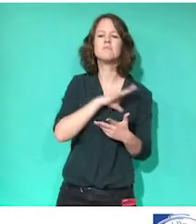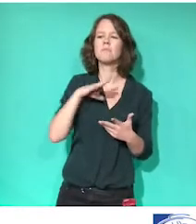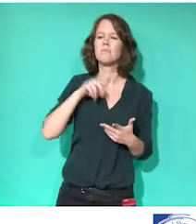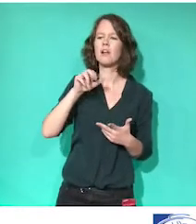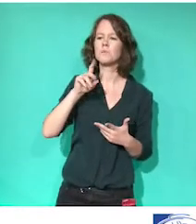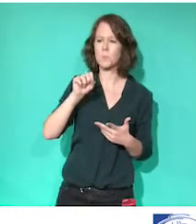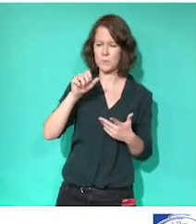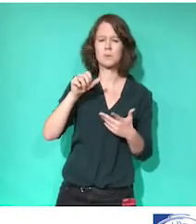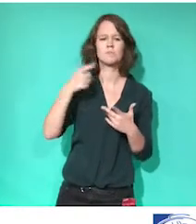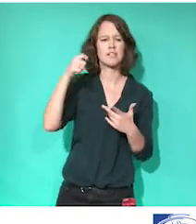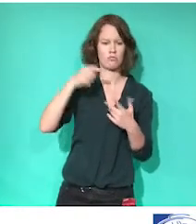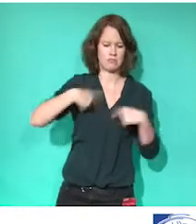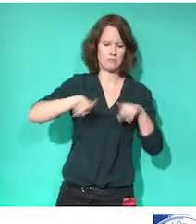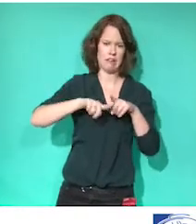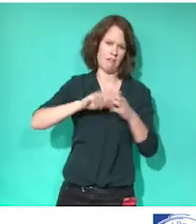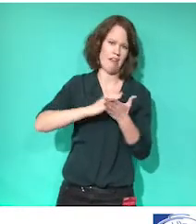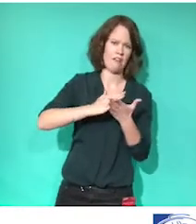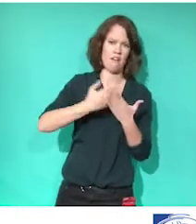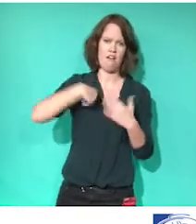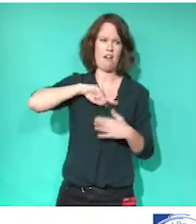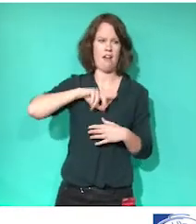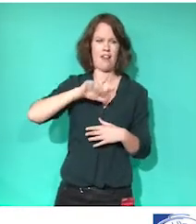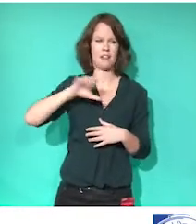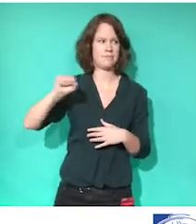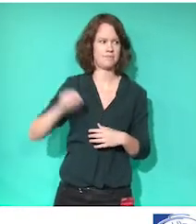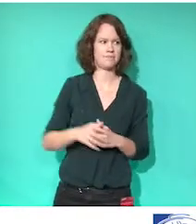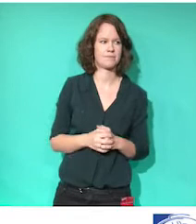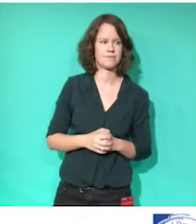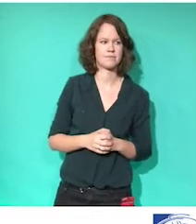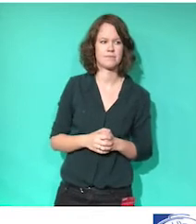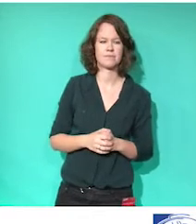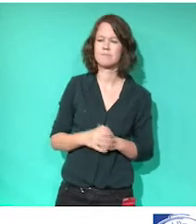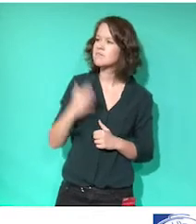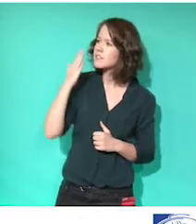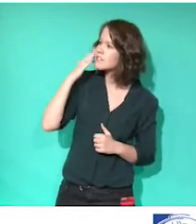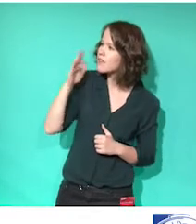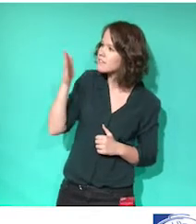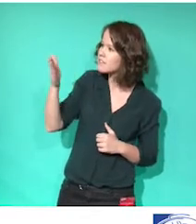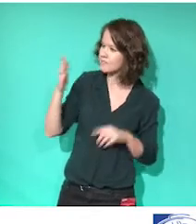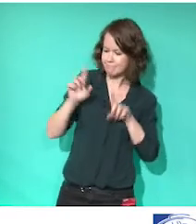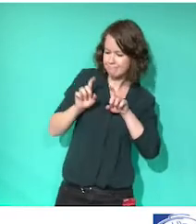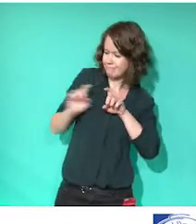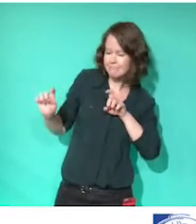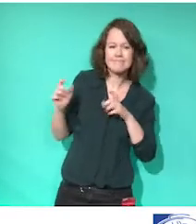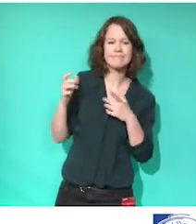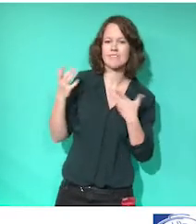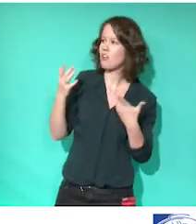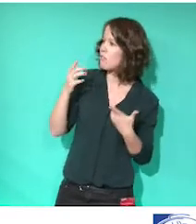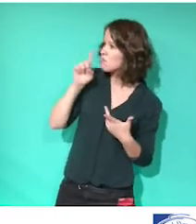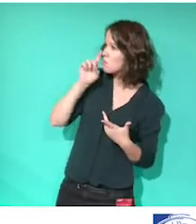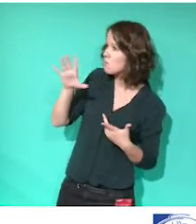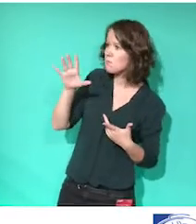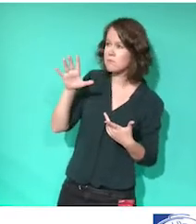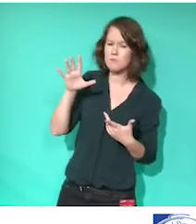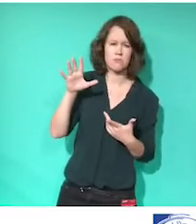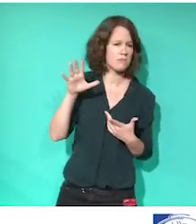près de moi. Alors, on va rappeler peut-être, puisque Marie-Françoise, vous venez tout à côté, ce que c'est que Femixport pour celles